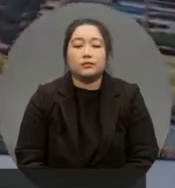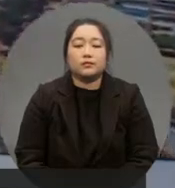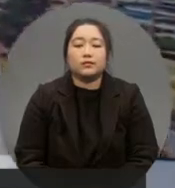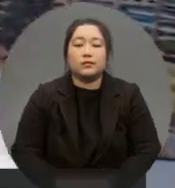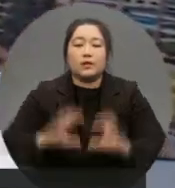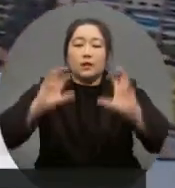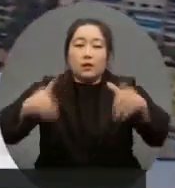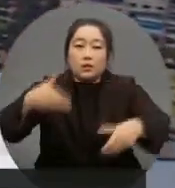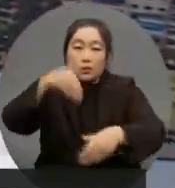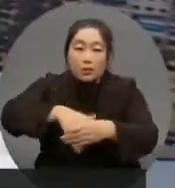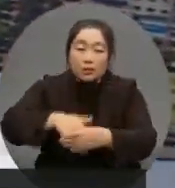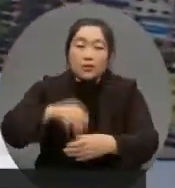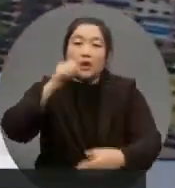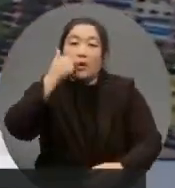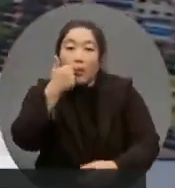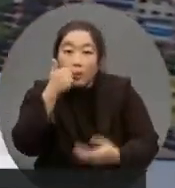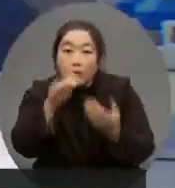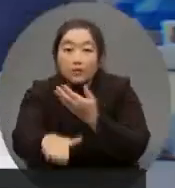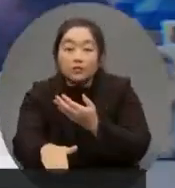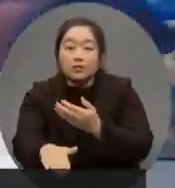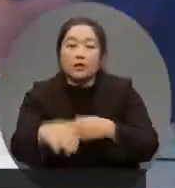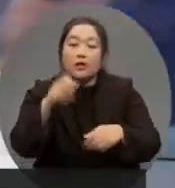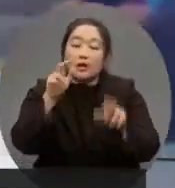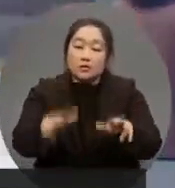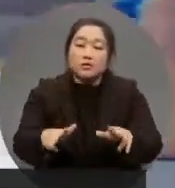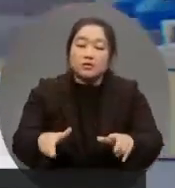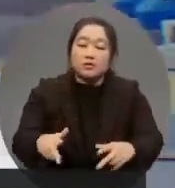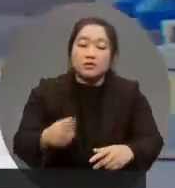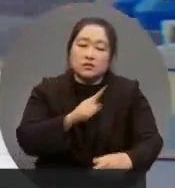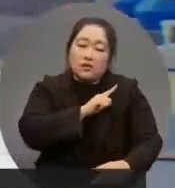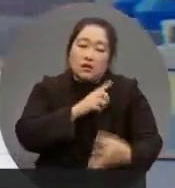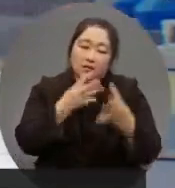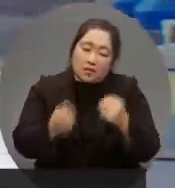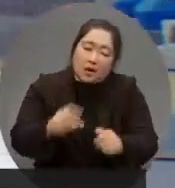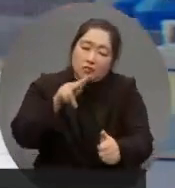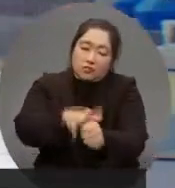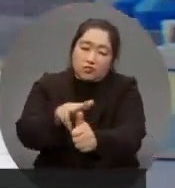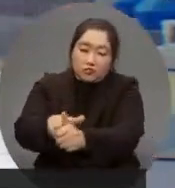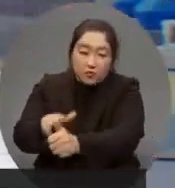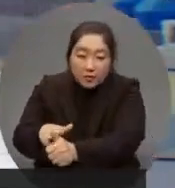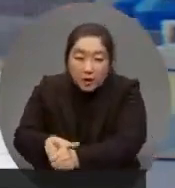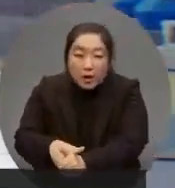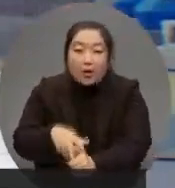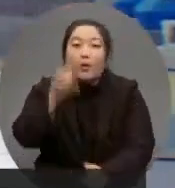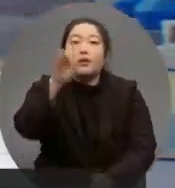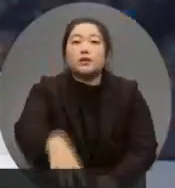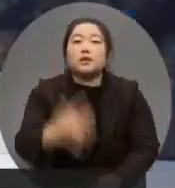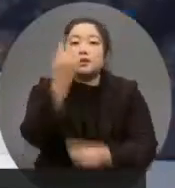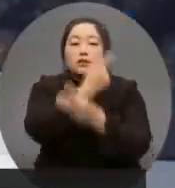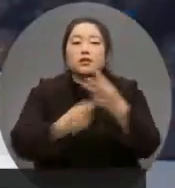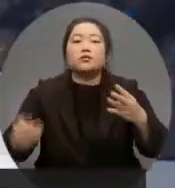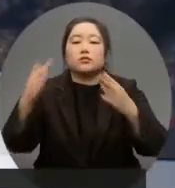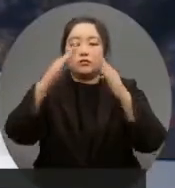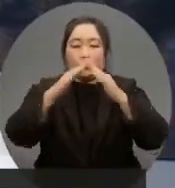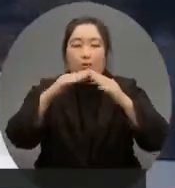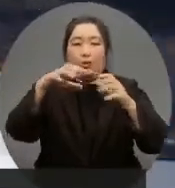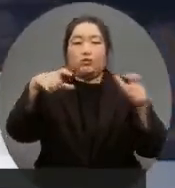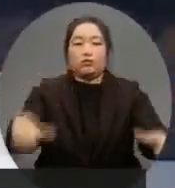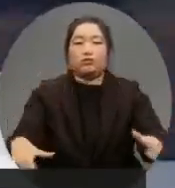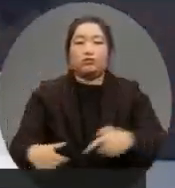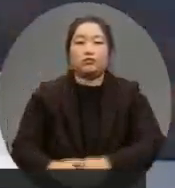총선이 5개월 앞으로 다가온 가운데 벌써부터 가장 많은 후보들이 물망에 오르는 곳이 바로 청주